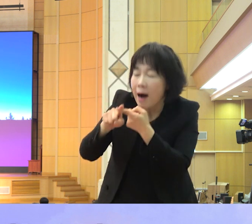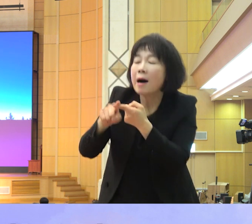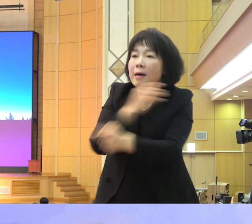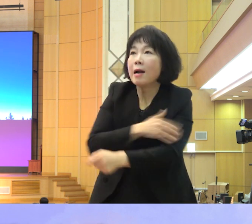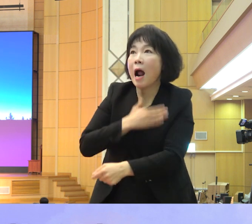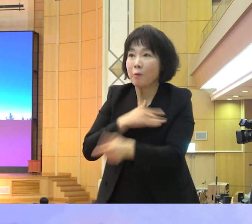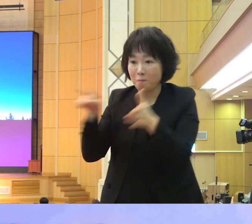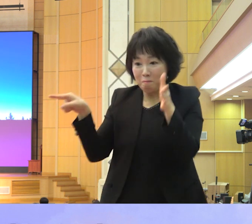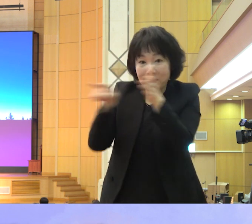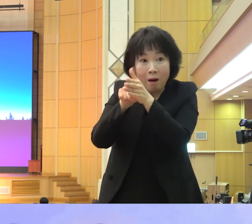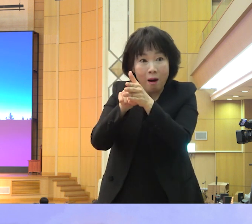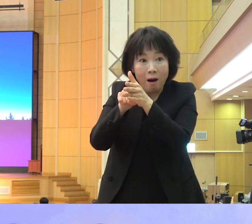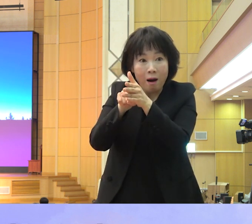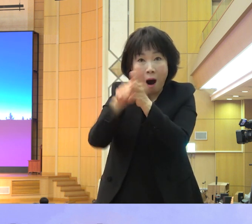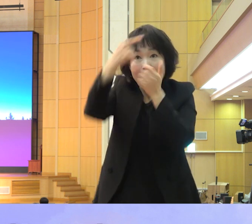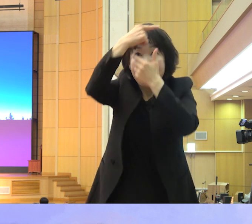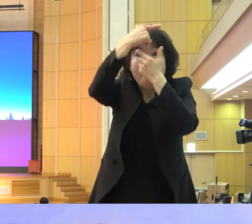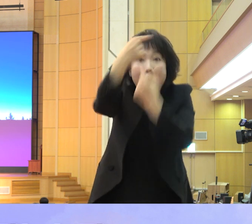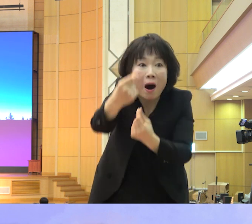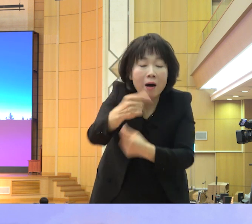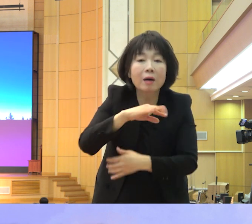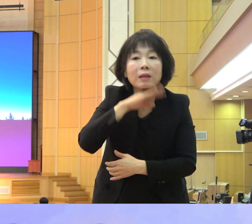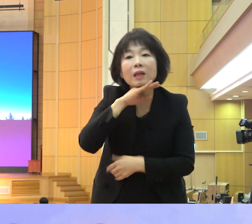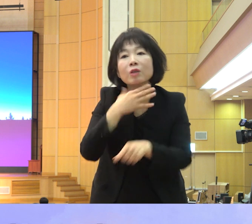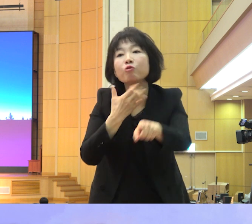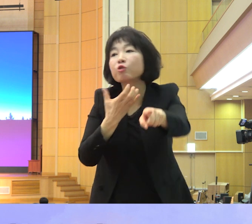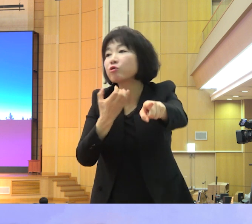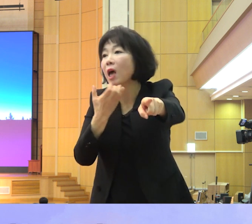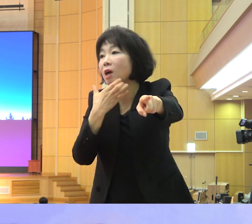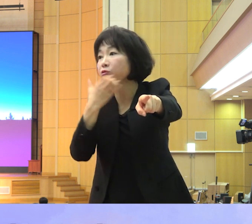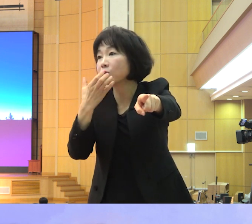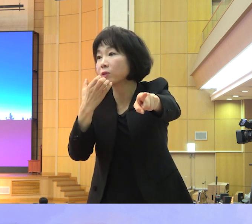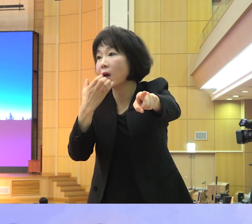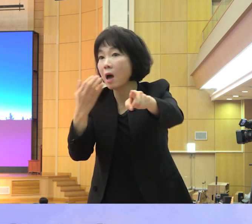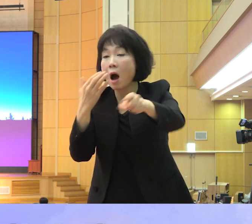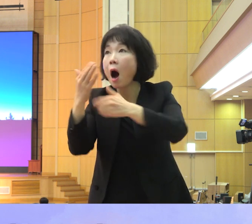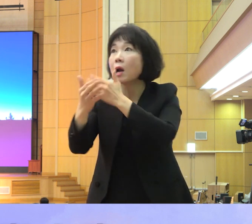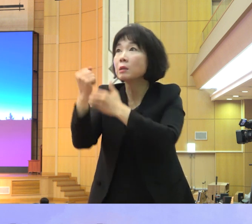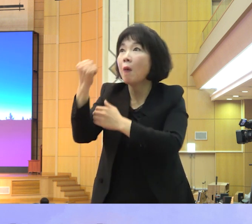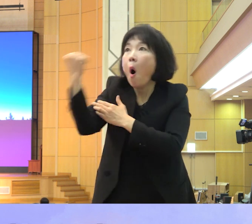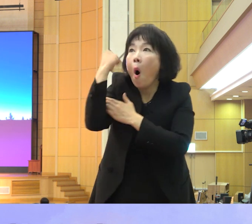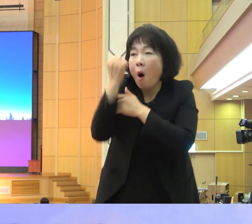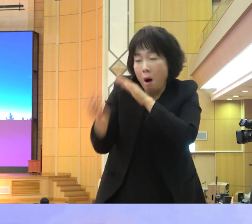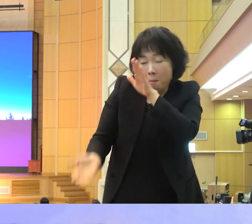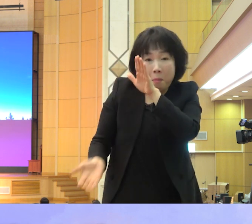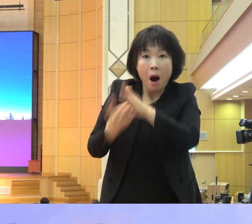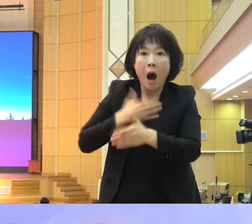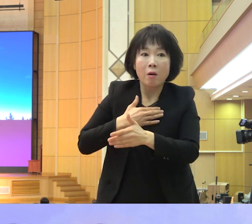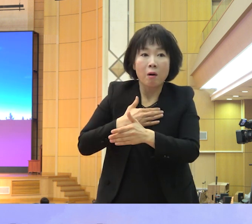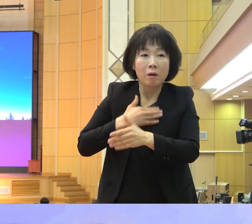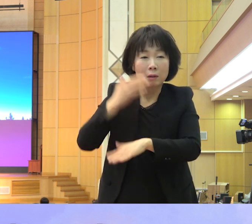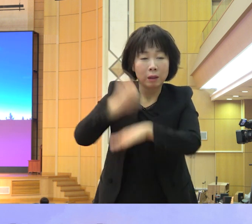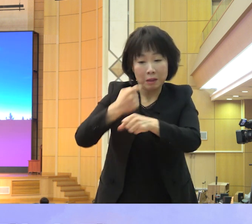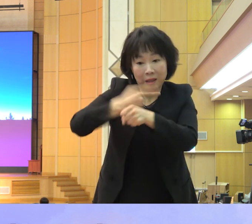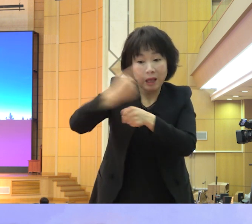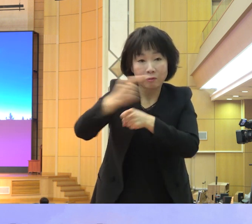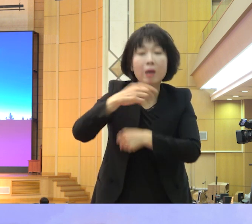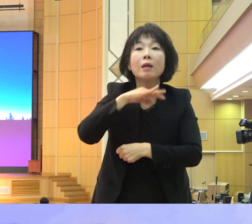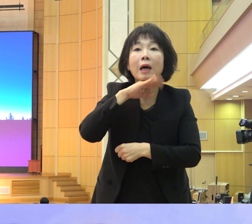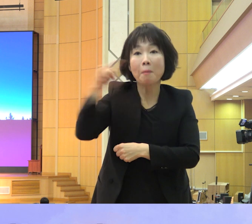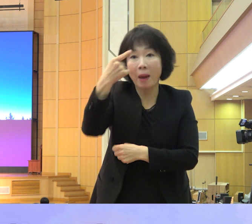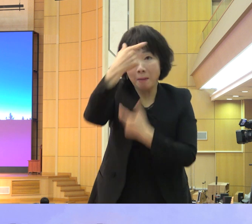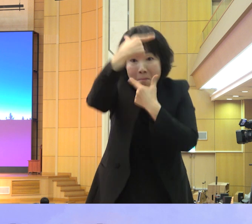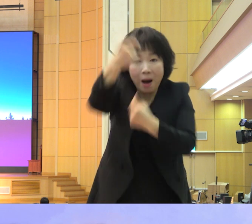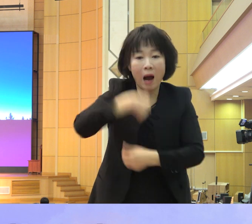알고 믿었을 때 99세 때 전능한 하나님을 알고 믿었을 때 100살에 아들을 낳았습니다.